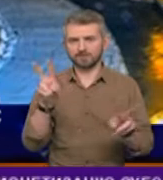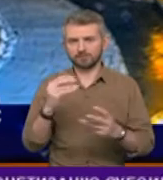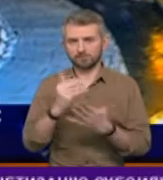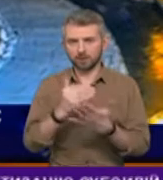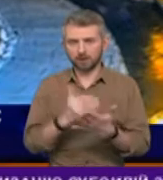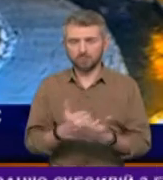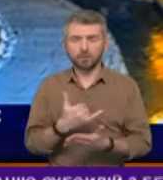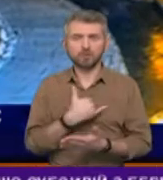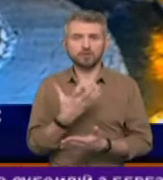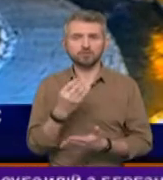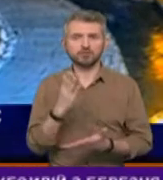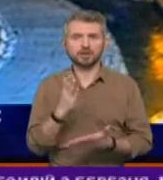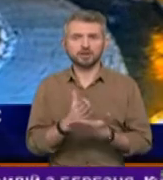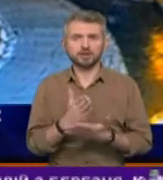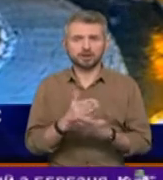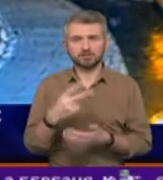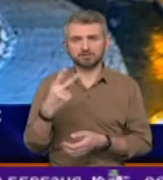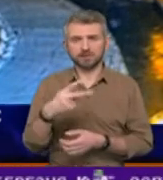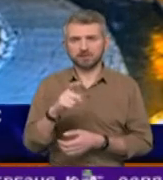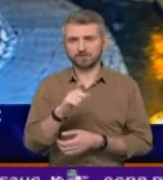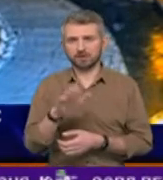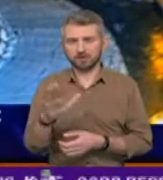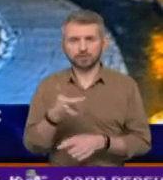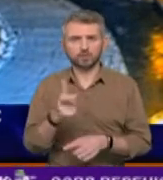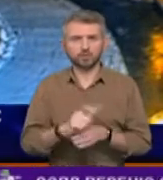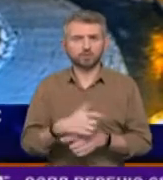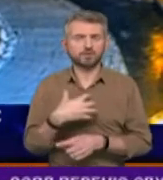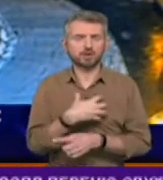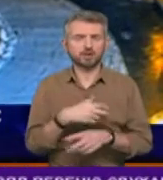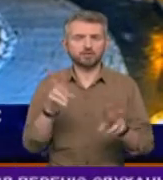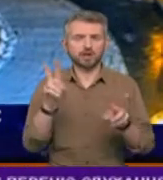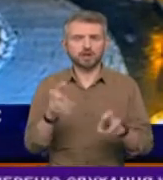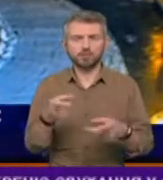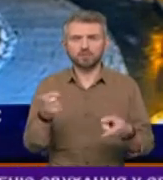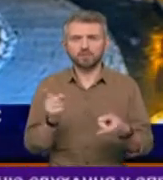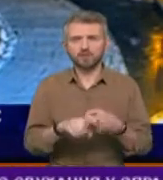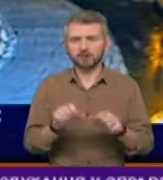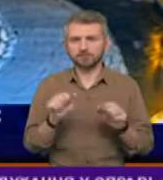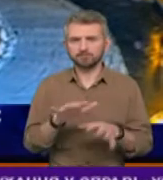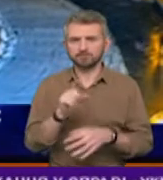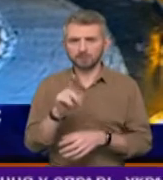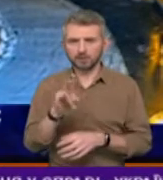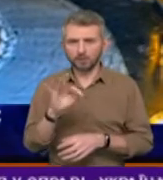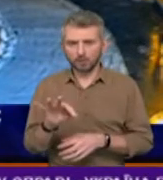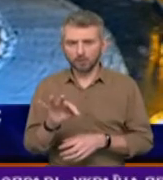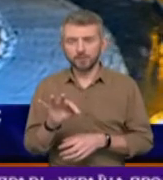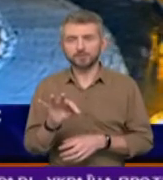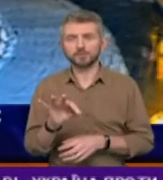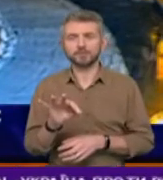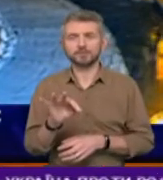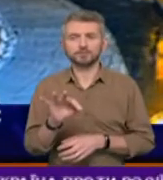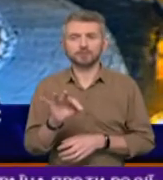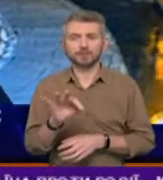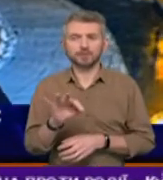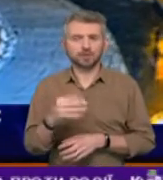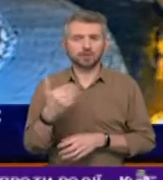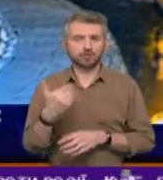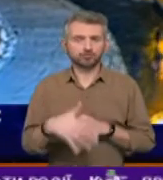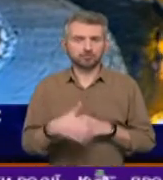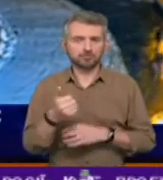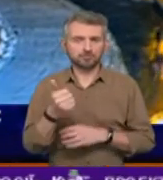центр в сканованому вигляді, бо ми розуміємо, що поштові сервіси там можуть не працювати в Україні, і учні могли би